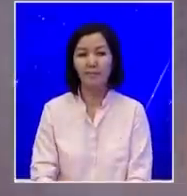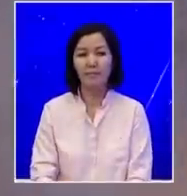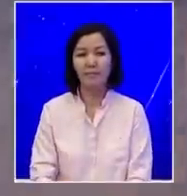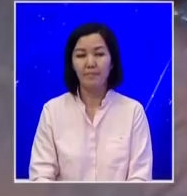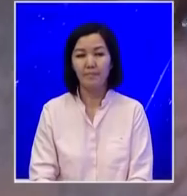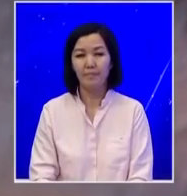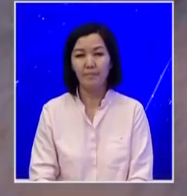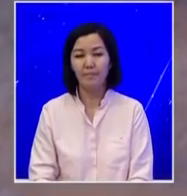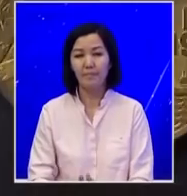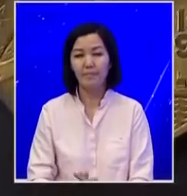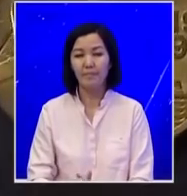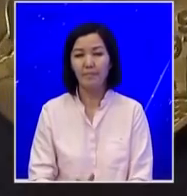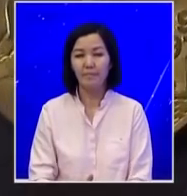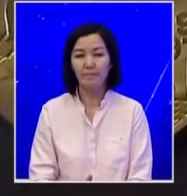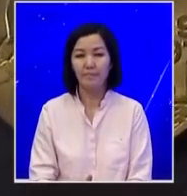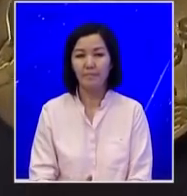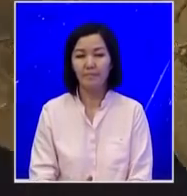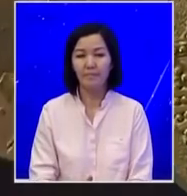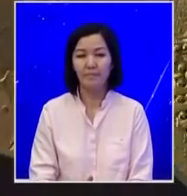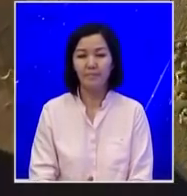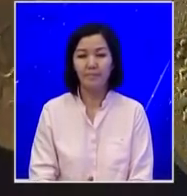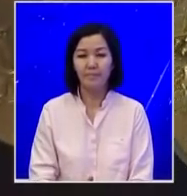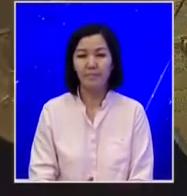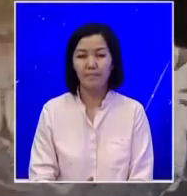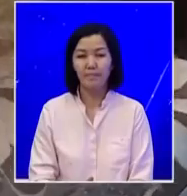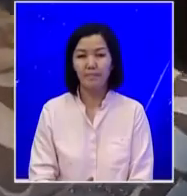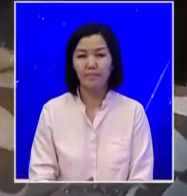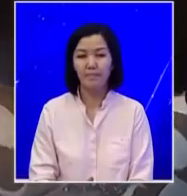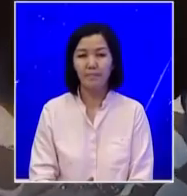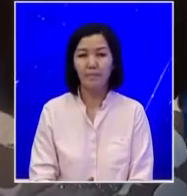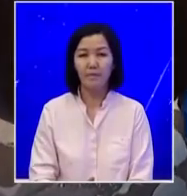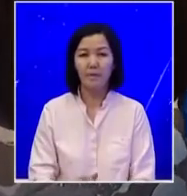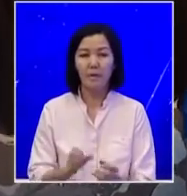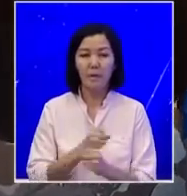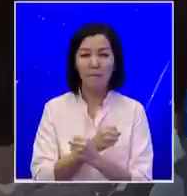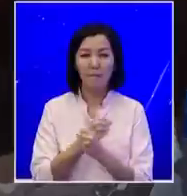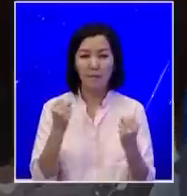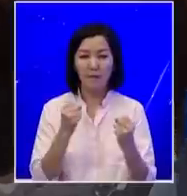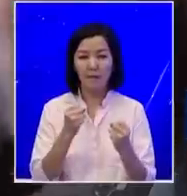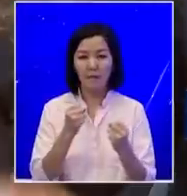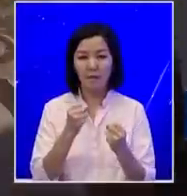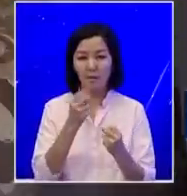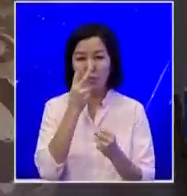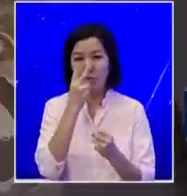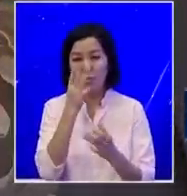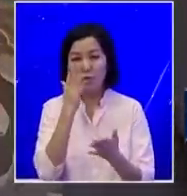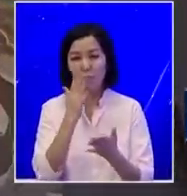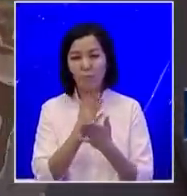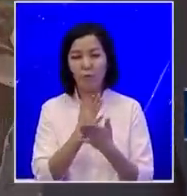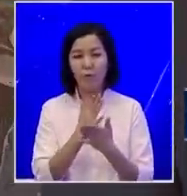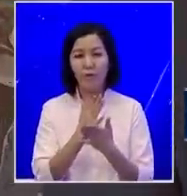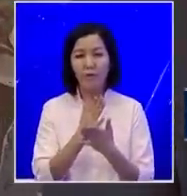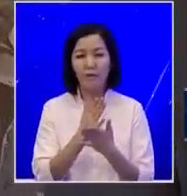И выстрел даже видно было, как мина летит. Минаның атылғаны, ұшып бара жатқаны көзіме көрініп тұр.